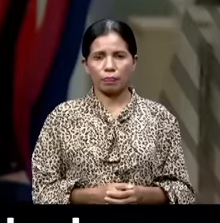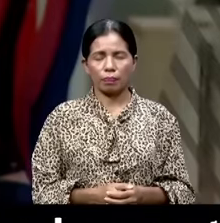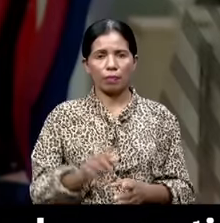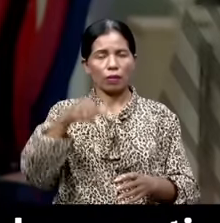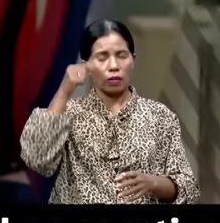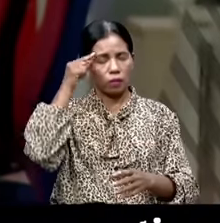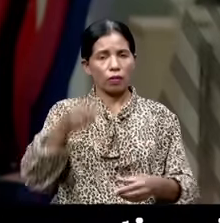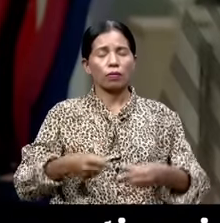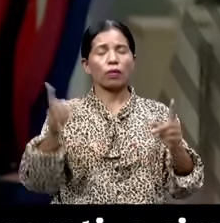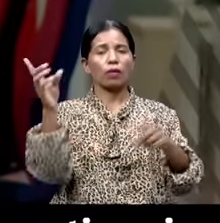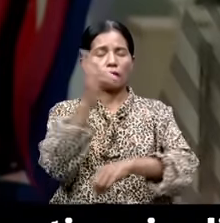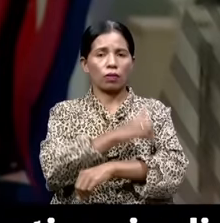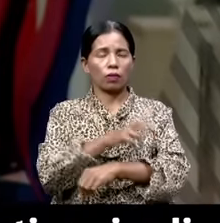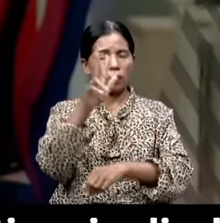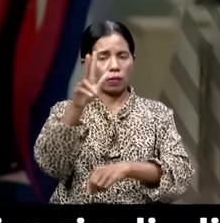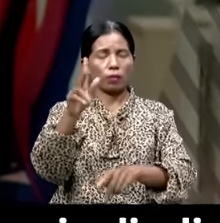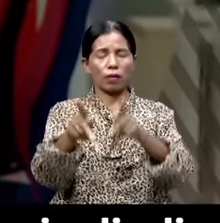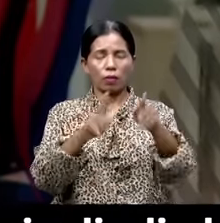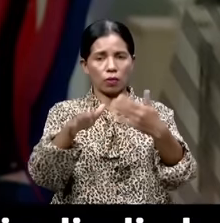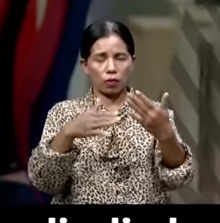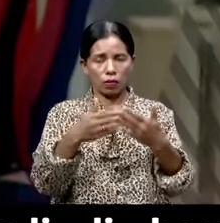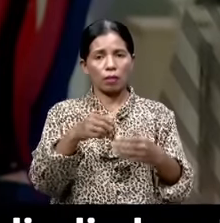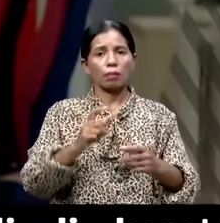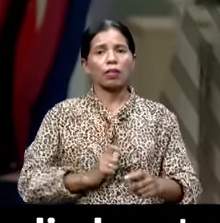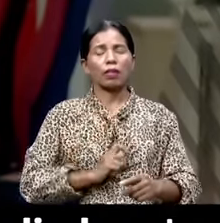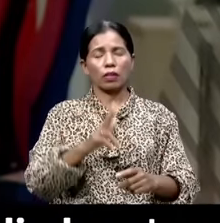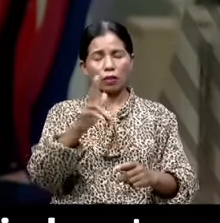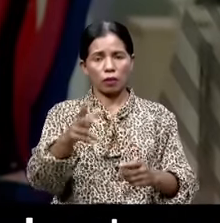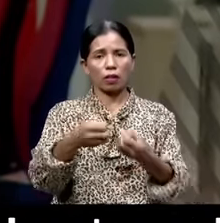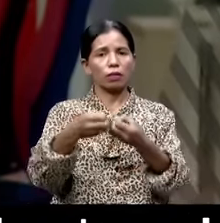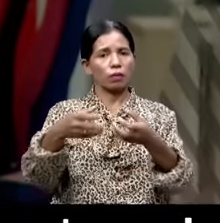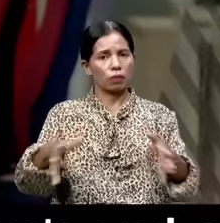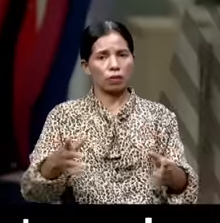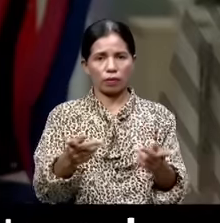Governo Faloron Tolu ba komunidade Tasi Tolu atu hamamuk fateng.